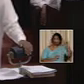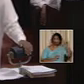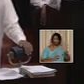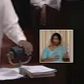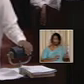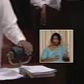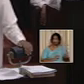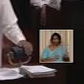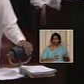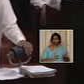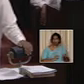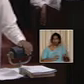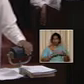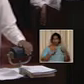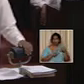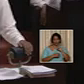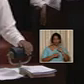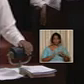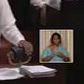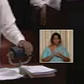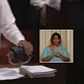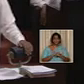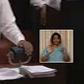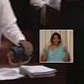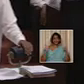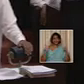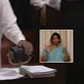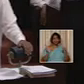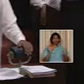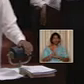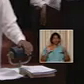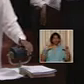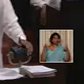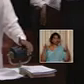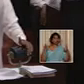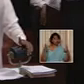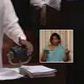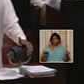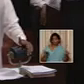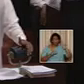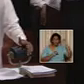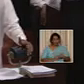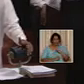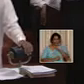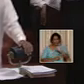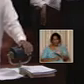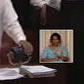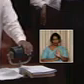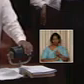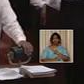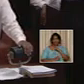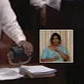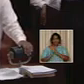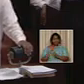මේ පුවත්පතක වාර්තා වෙන විදිහට මිලියන 70ක් ලක්ෂ 700ක් මං කියන්නේ දඩේ අඩු කරන්නයි කියලා මං අහන්නේ